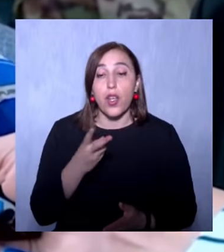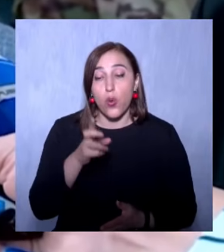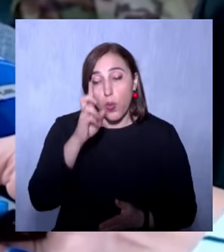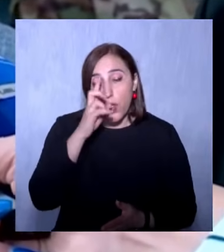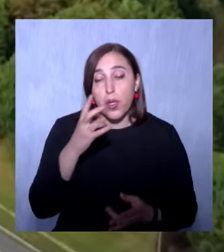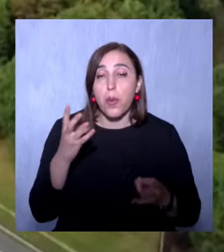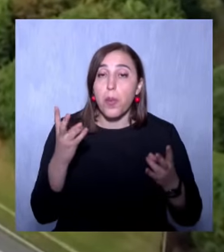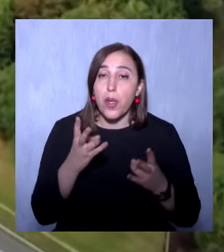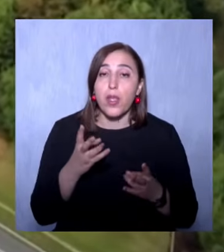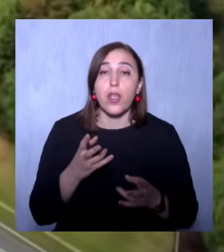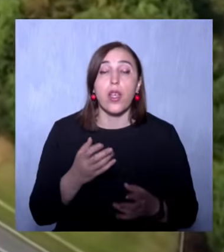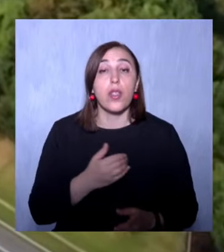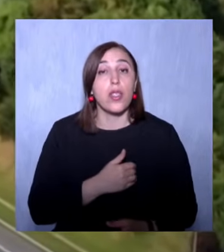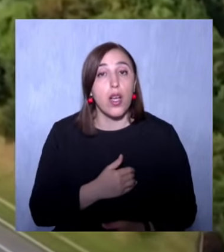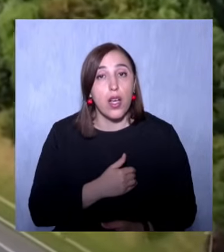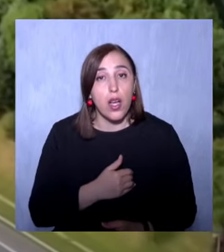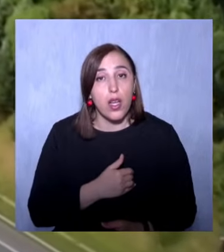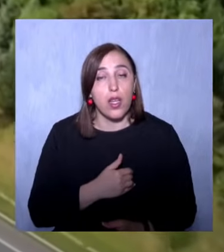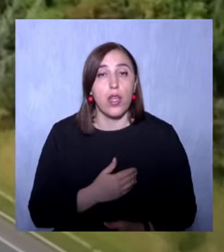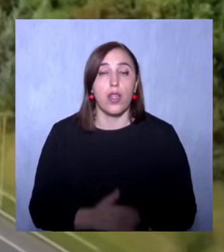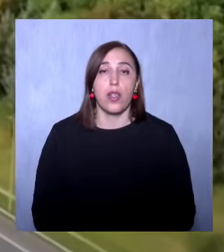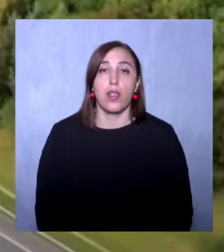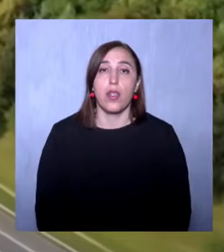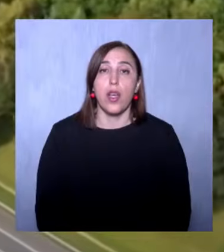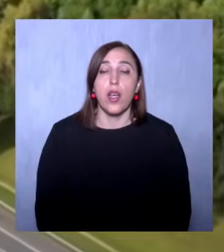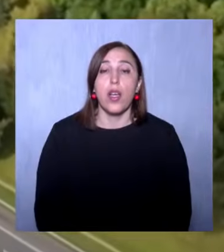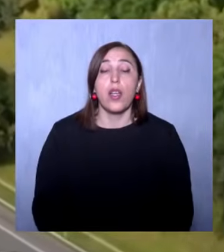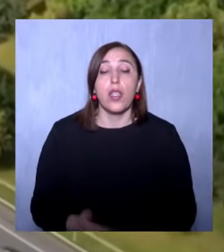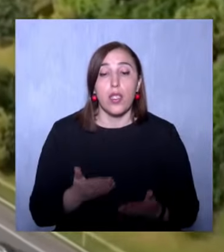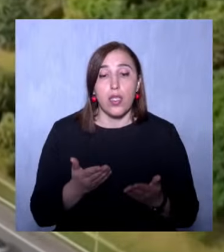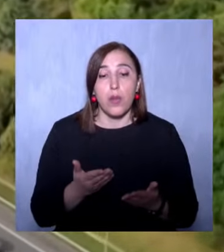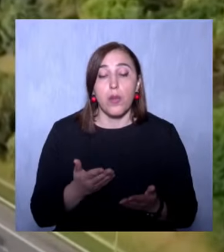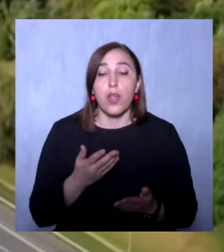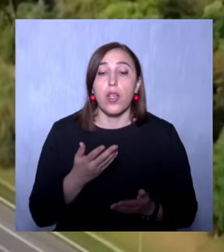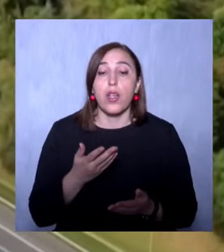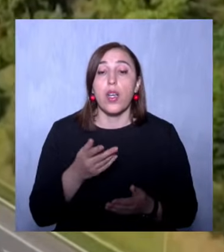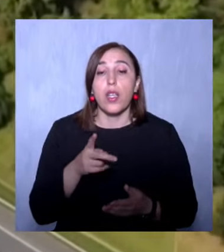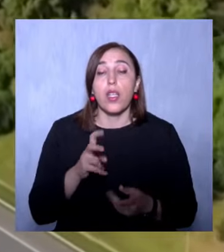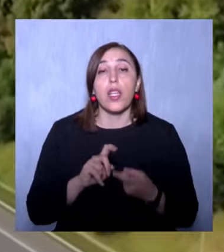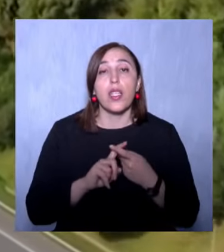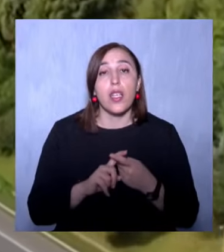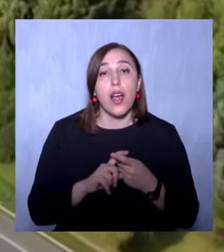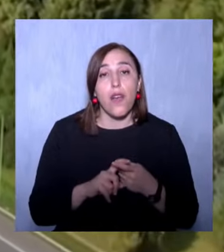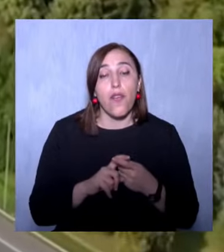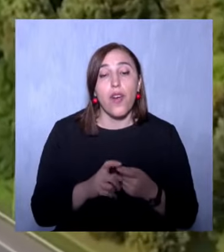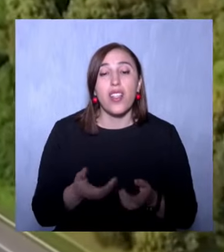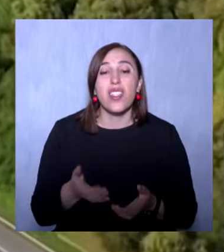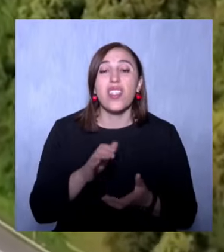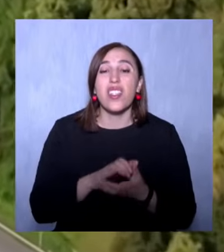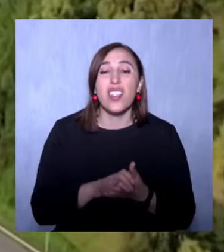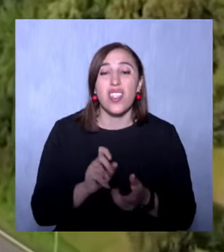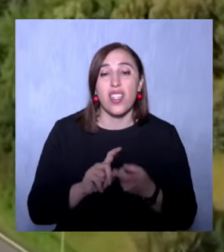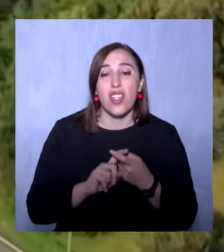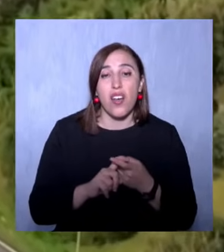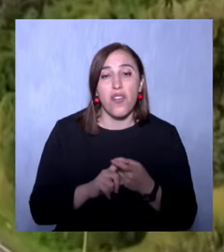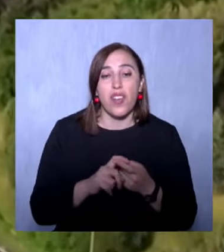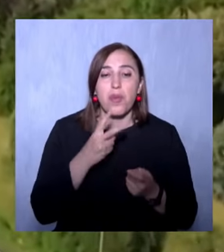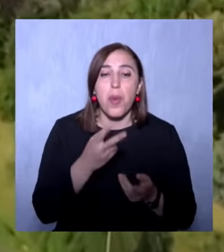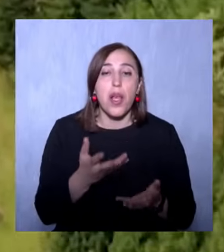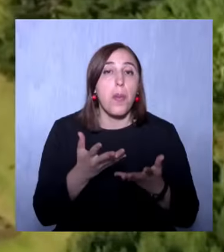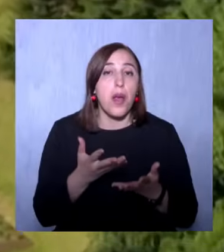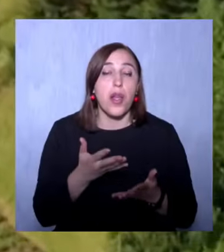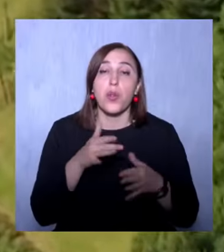այդ ցանկությունը պատրաստակամությունը լինի։ Այս պահին իրավիճակն այդ առումով դեռևս հստակ չէ, նաեւ մարդիկ